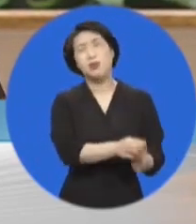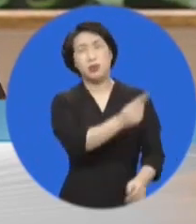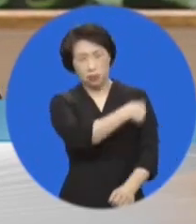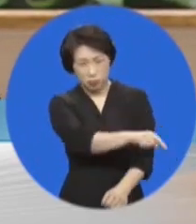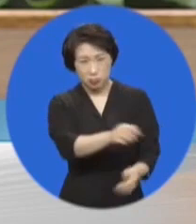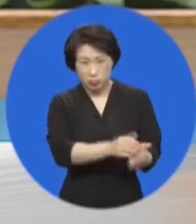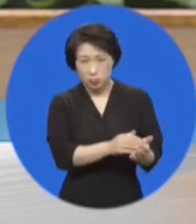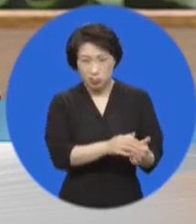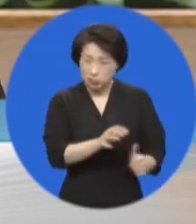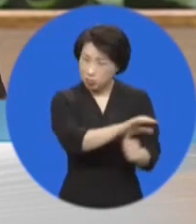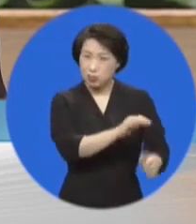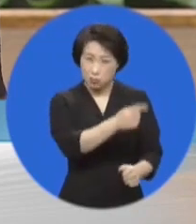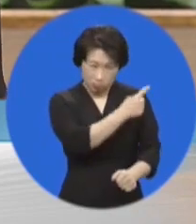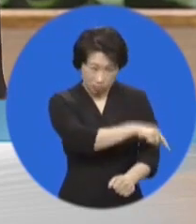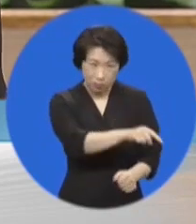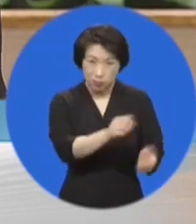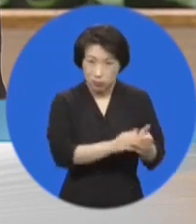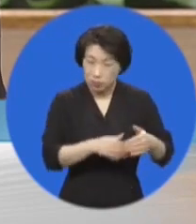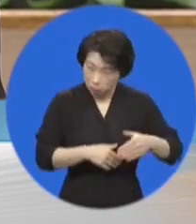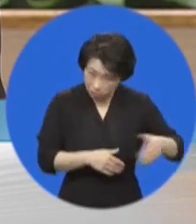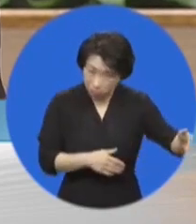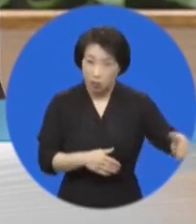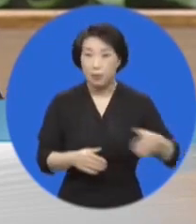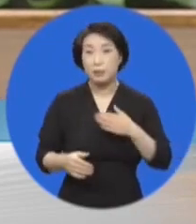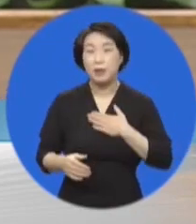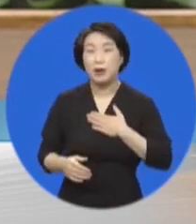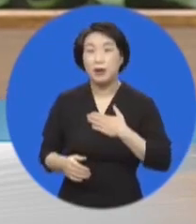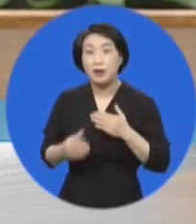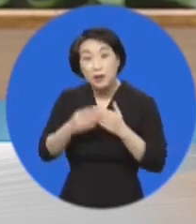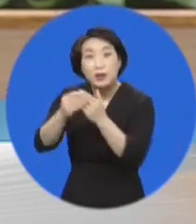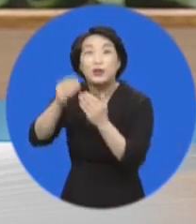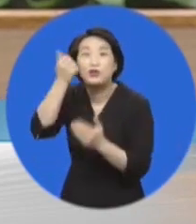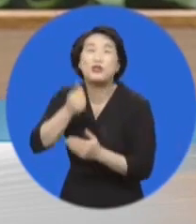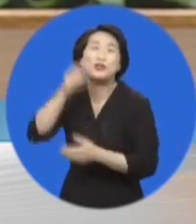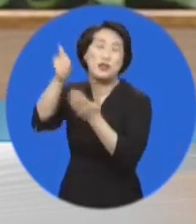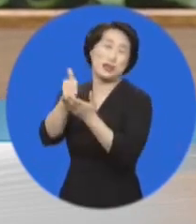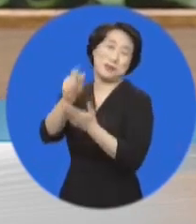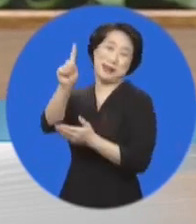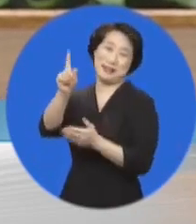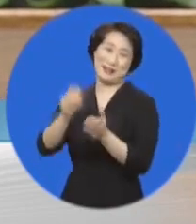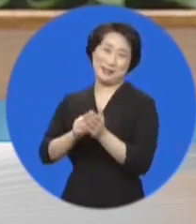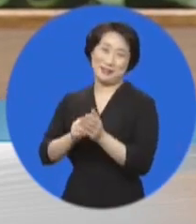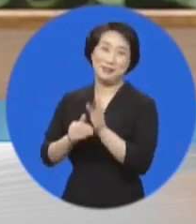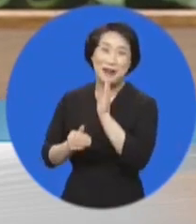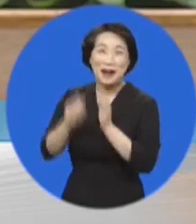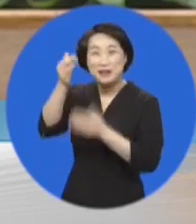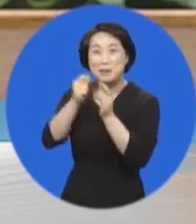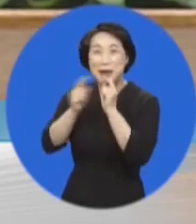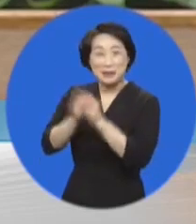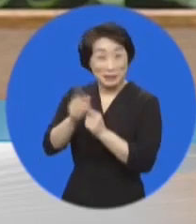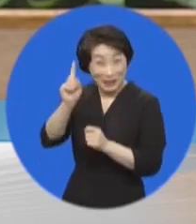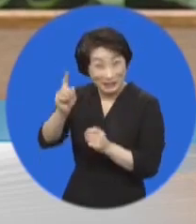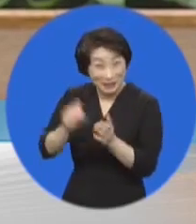권한이 끝났어요. 우리의 통솔자는 오직 성령이시기에,